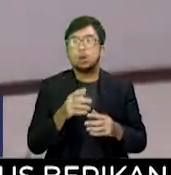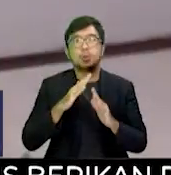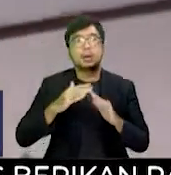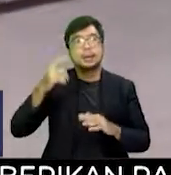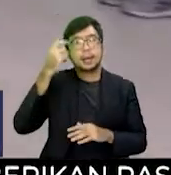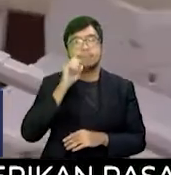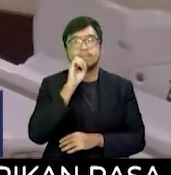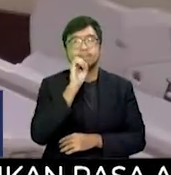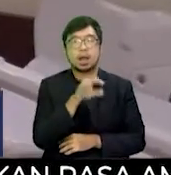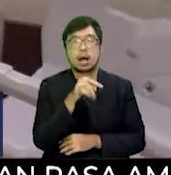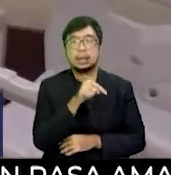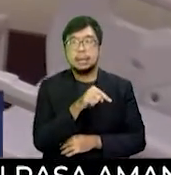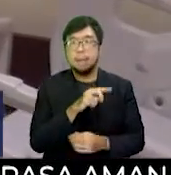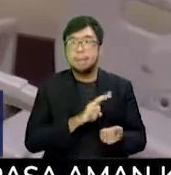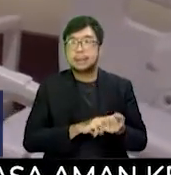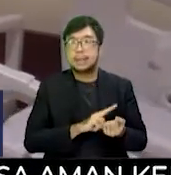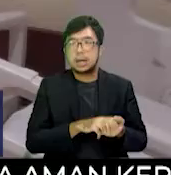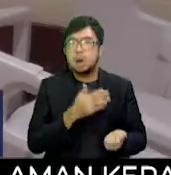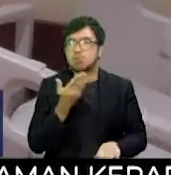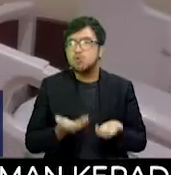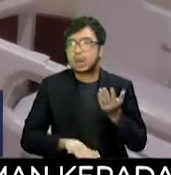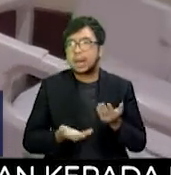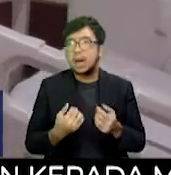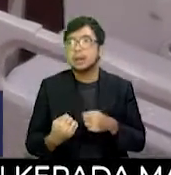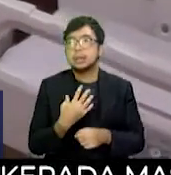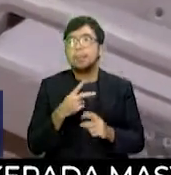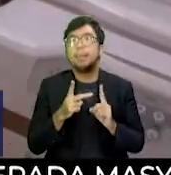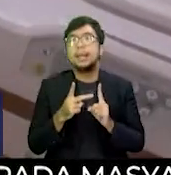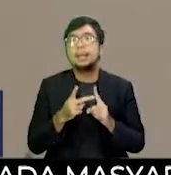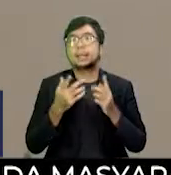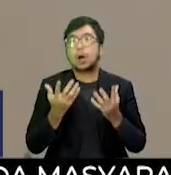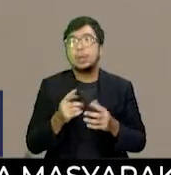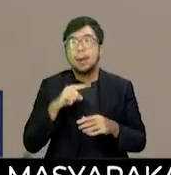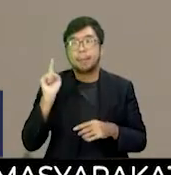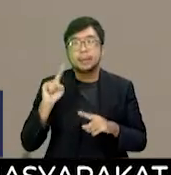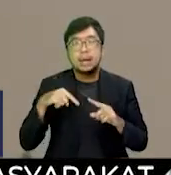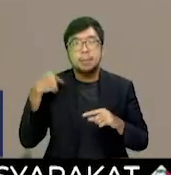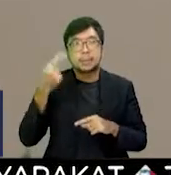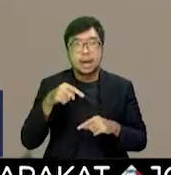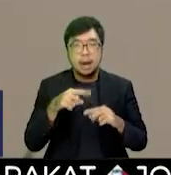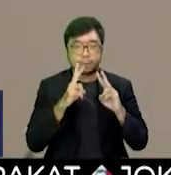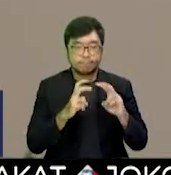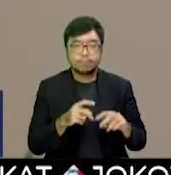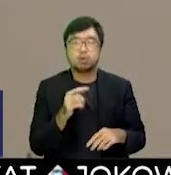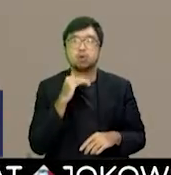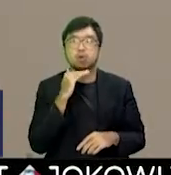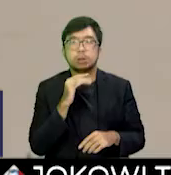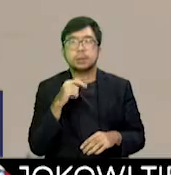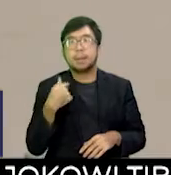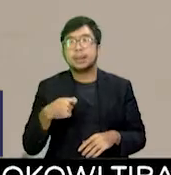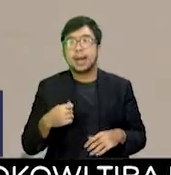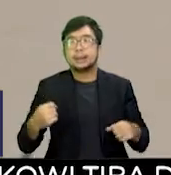menyatakan pasien probable hepatitis akut. Namun hingga kini pihaknya masih menunggu hasil penelitian Kementerian Kesehatan